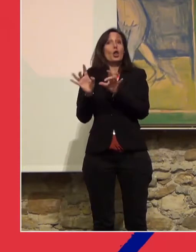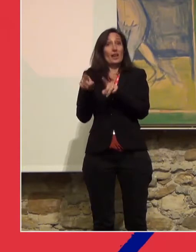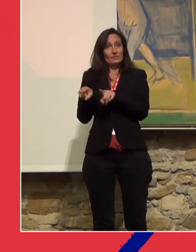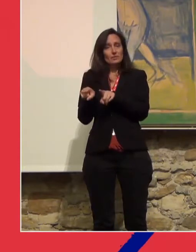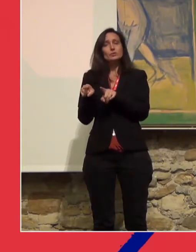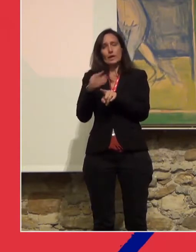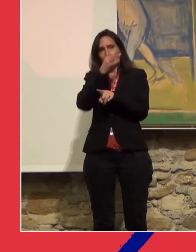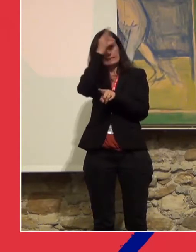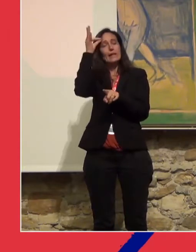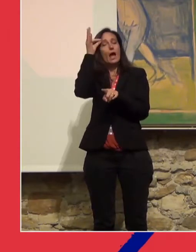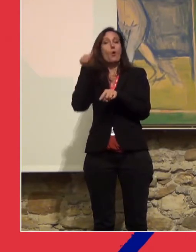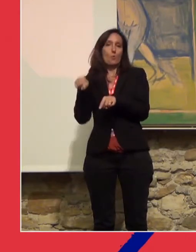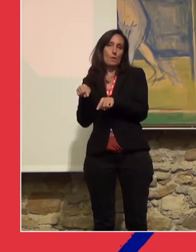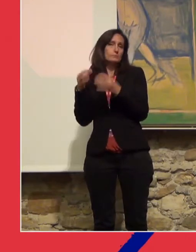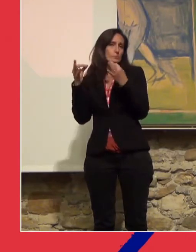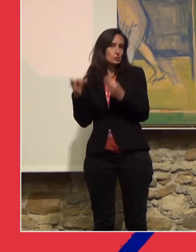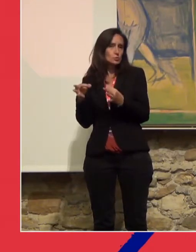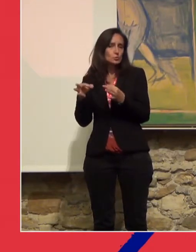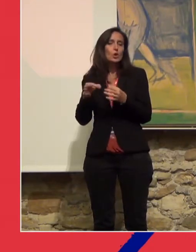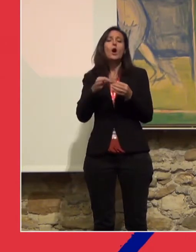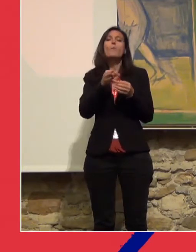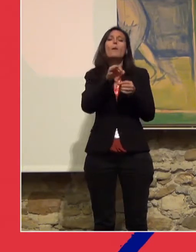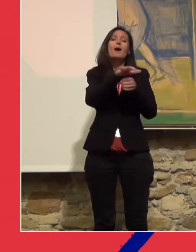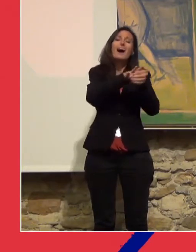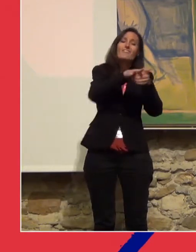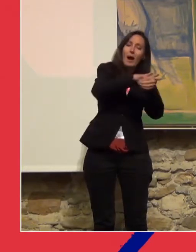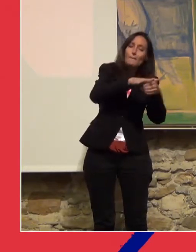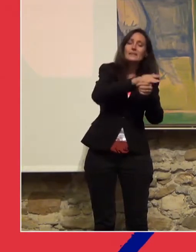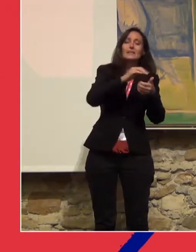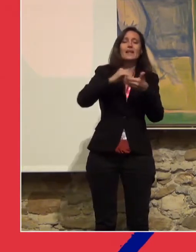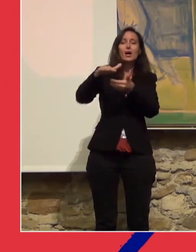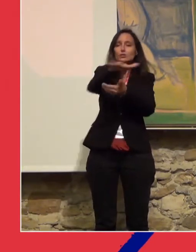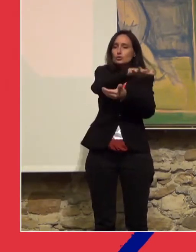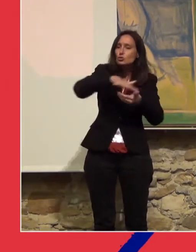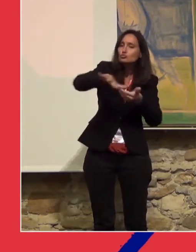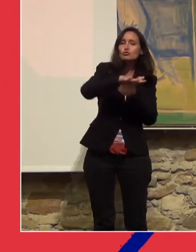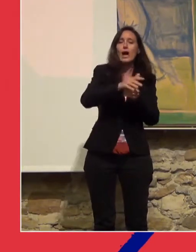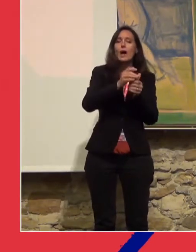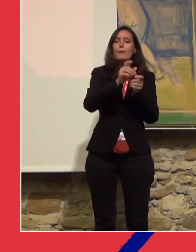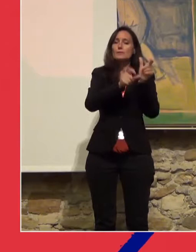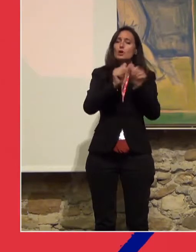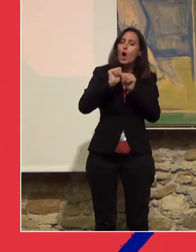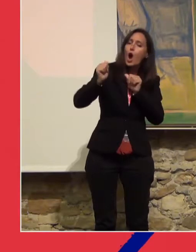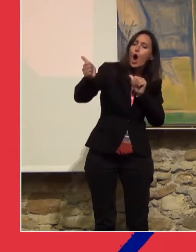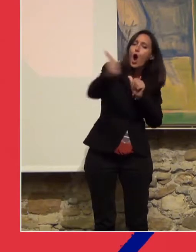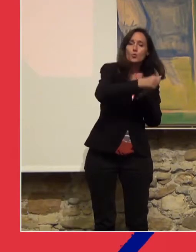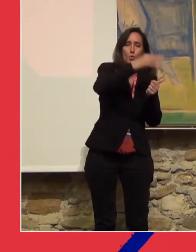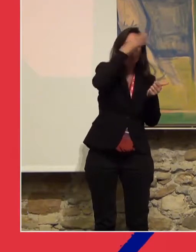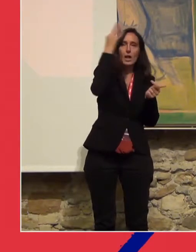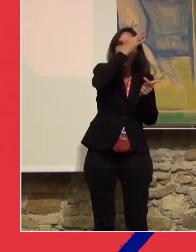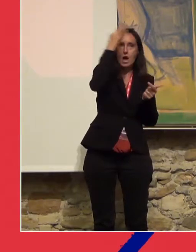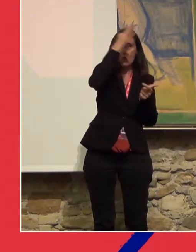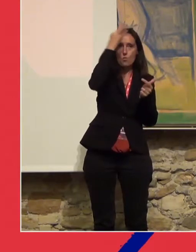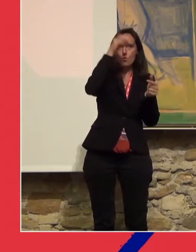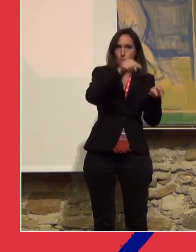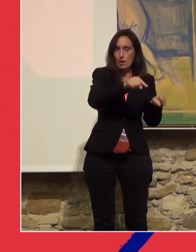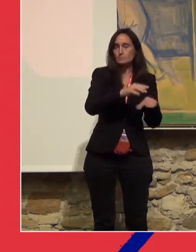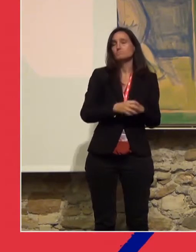al tessuto sociale, alle famiglie e a ciascuno. Mi ha colpito anche quello